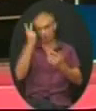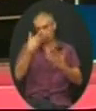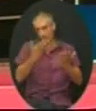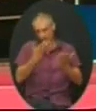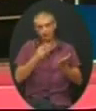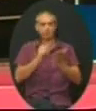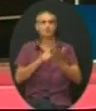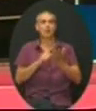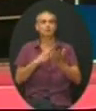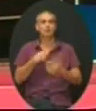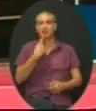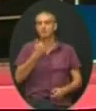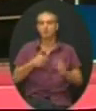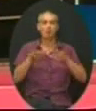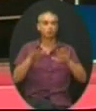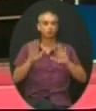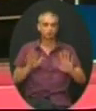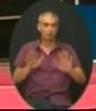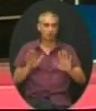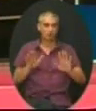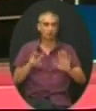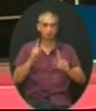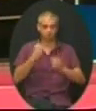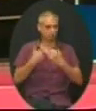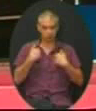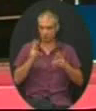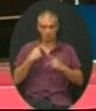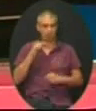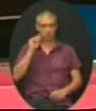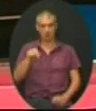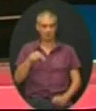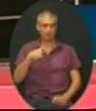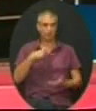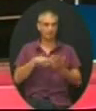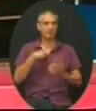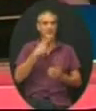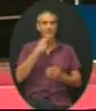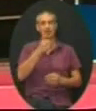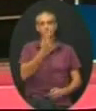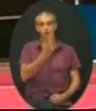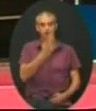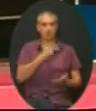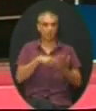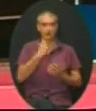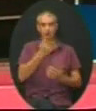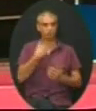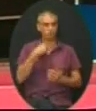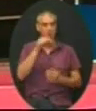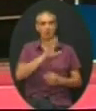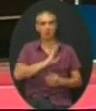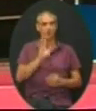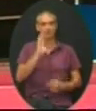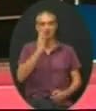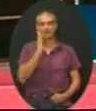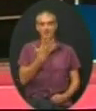ולכן אני אמרתי לראש הממשלה שיש קושי, אני לא יכולתי להופיע, כי הבטחתי לערוץ 2, בגלל מוצא שבת שאני לא הופיע